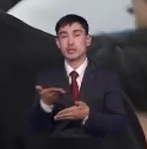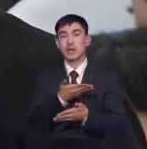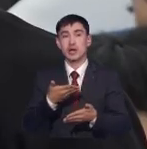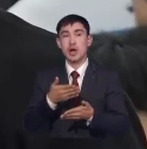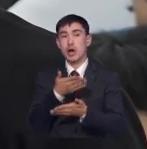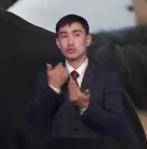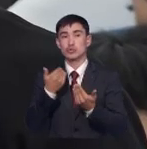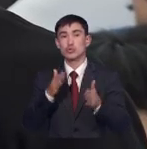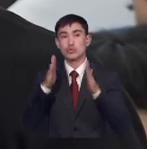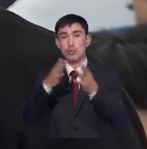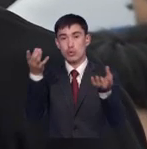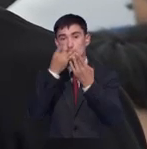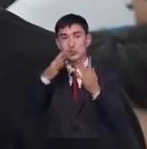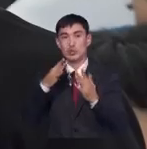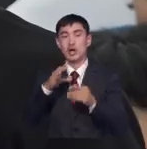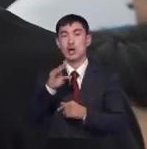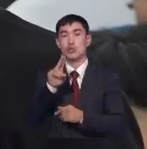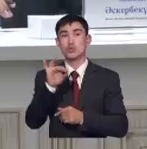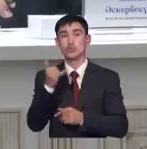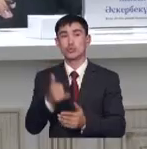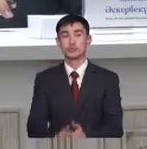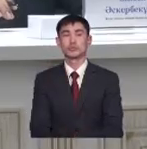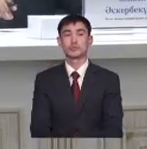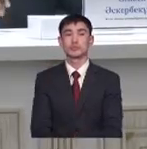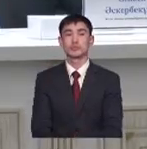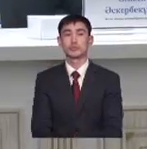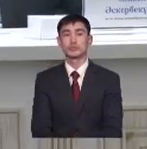отсутствия дома культуры на станции коксу